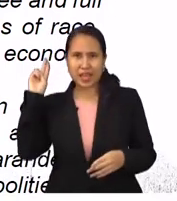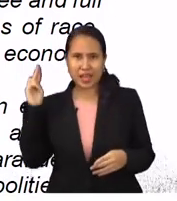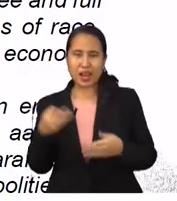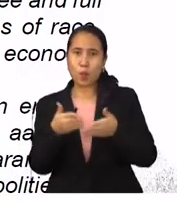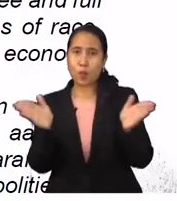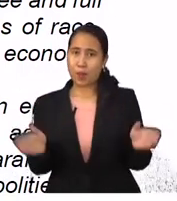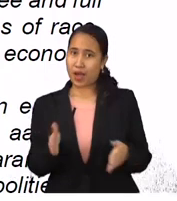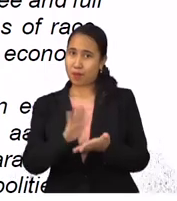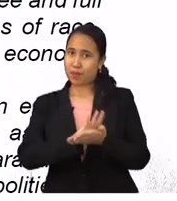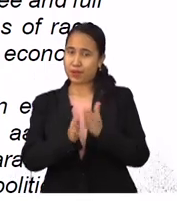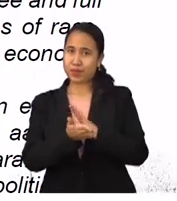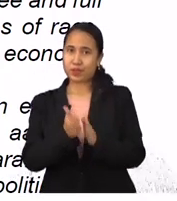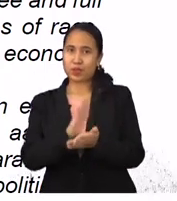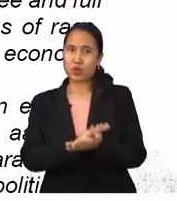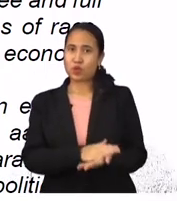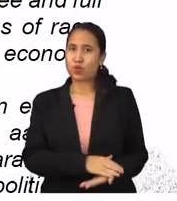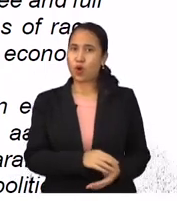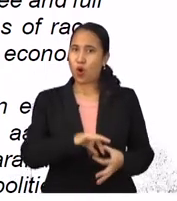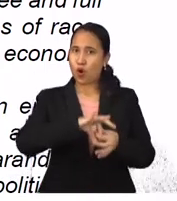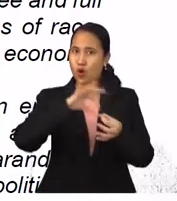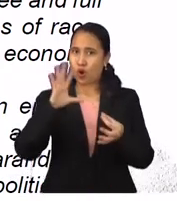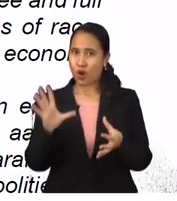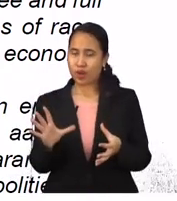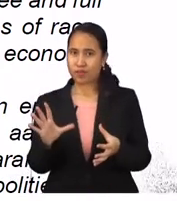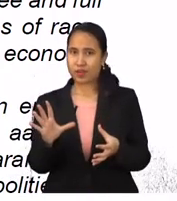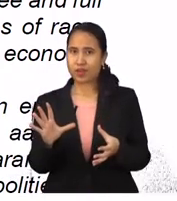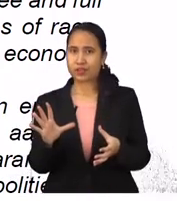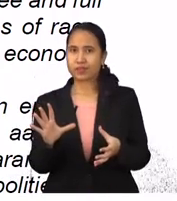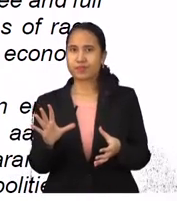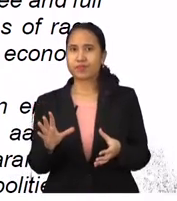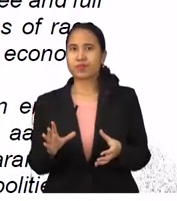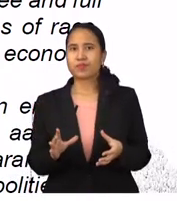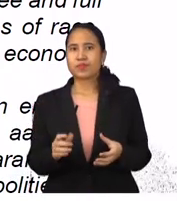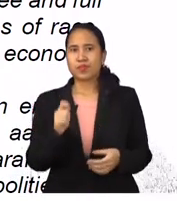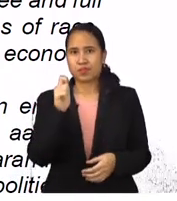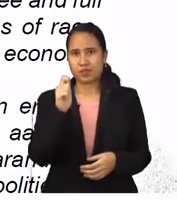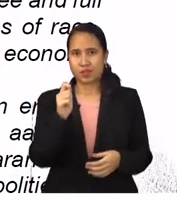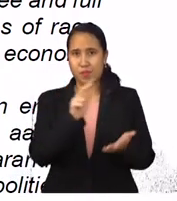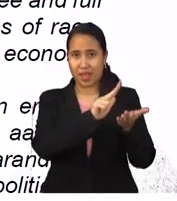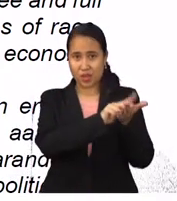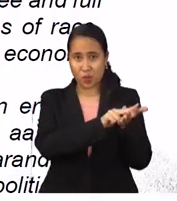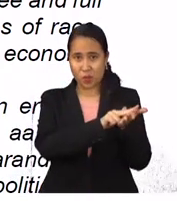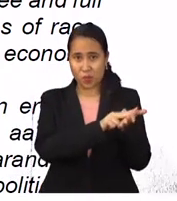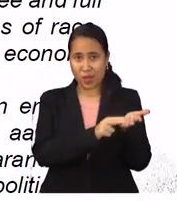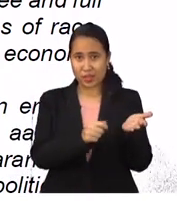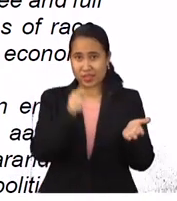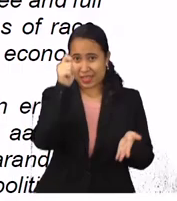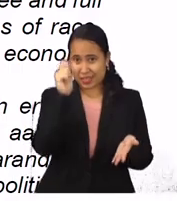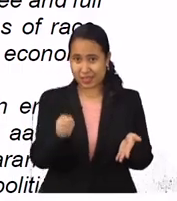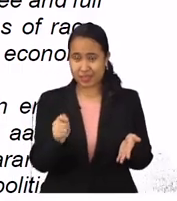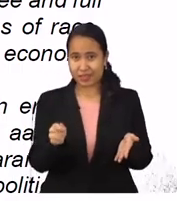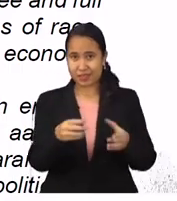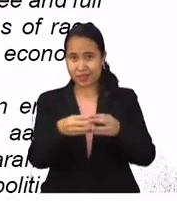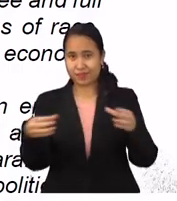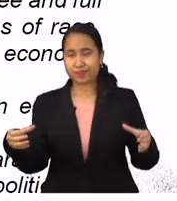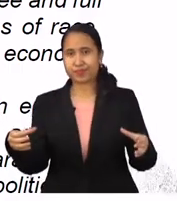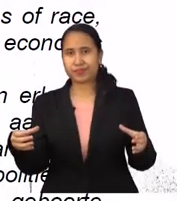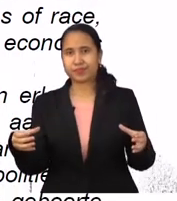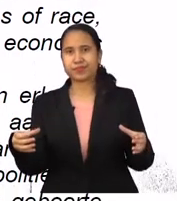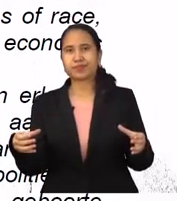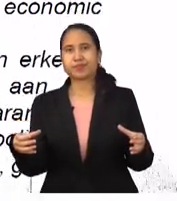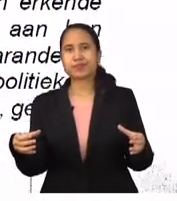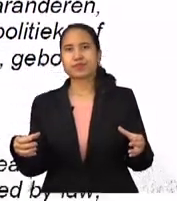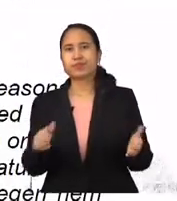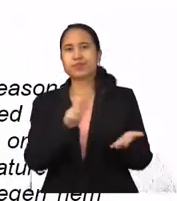door de bevoegde, onafhankelijke en onpartijdige bij de wet ingestelde rechterlijke instantie.